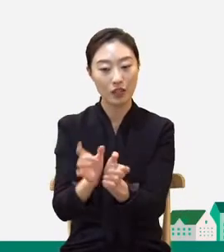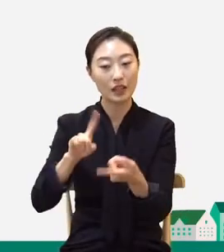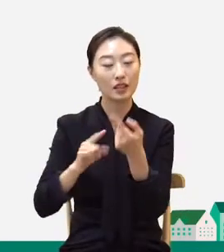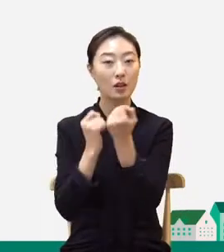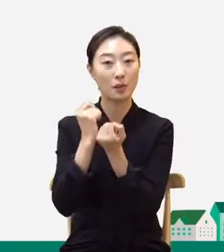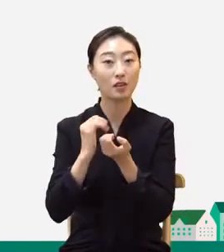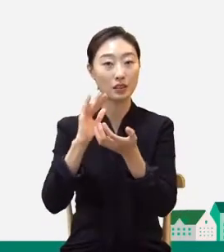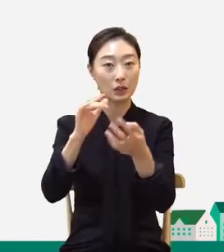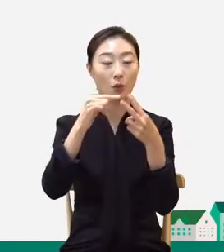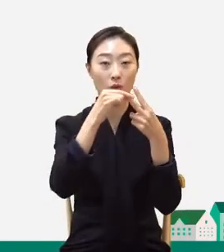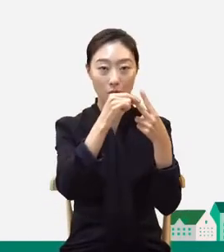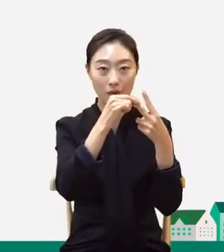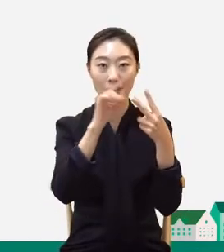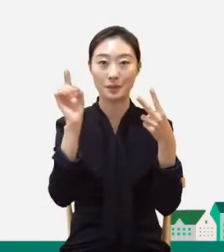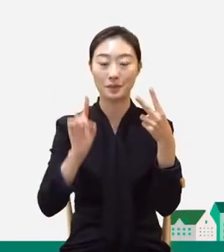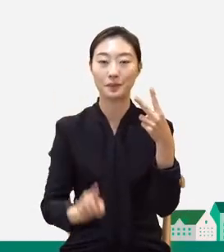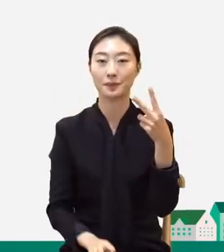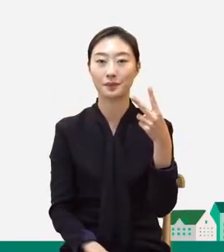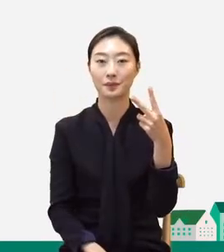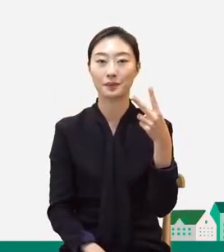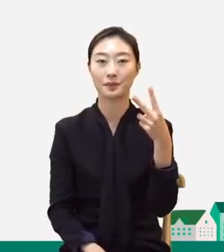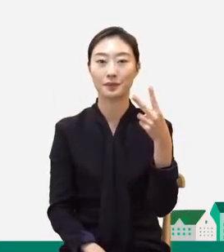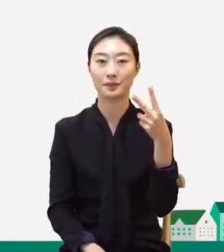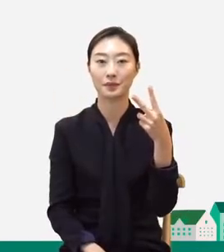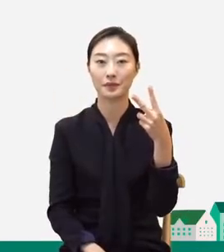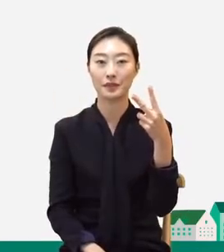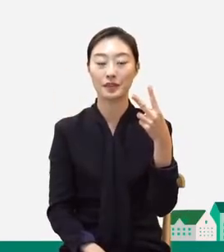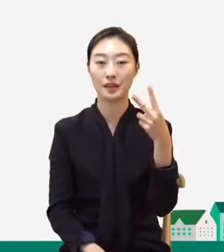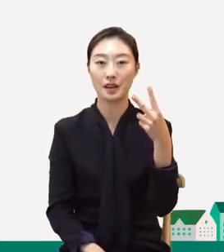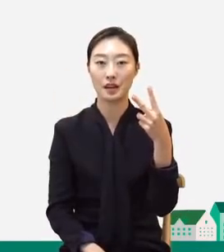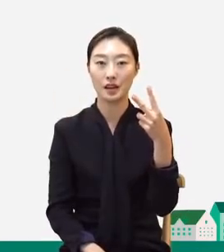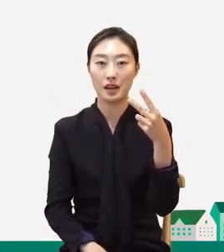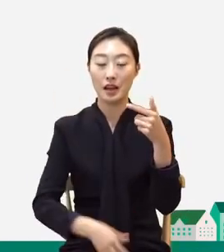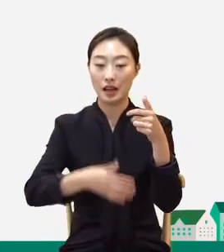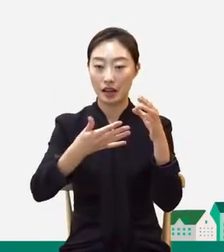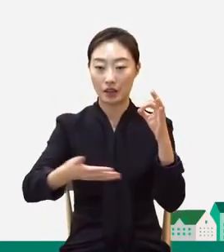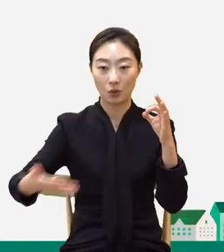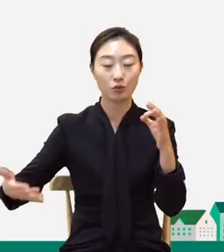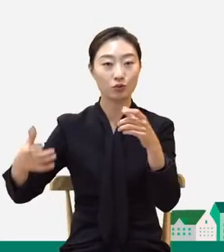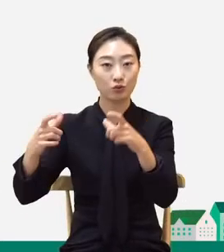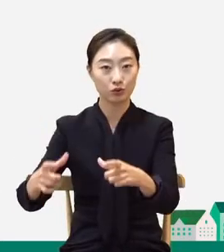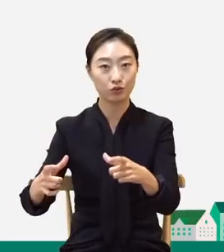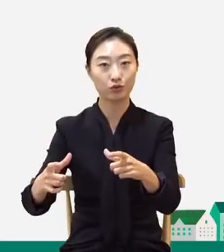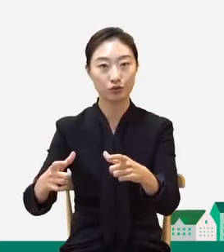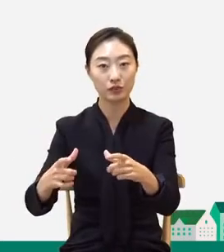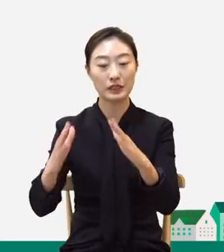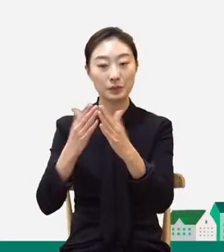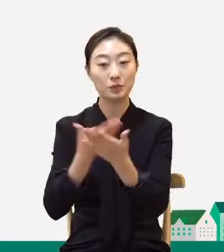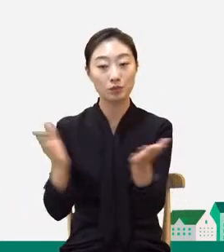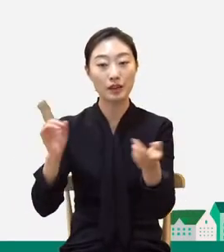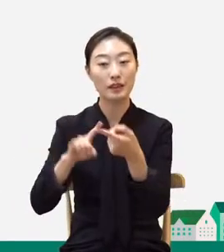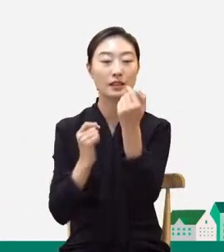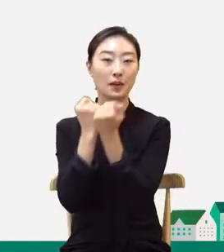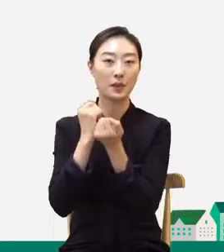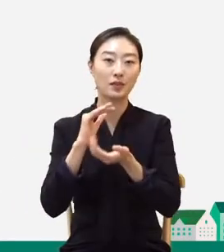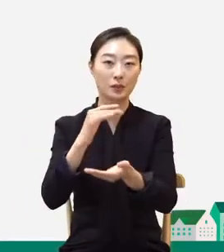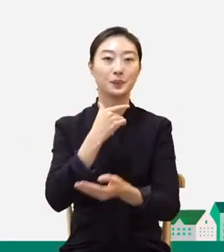드리고요. 그리고 두 번째, 희망종 강동구 지원주택에 대해서 말씀을 드리도록 하겠습니다.